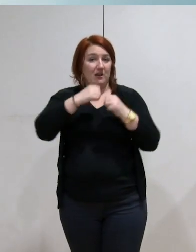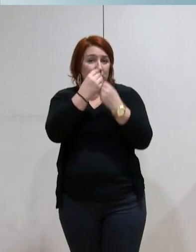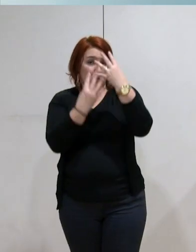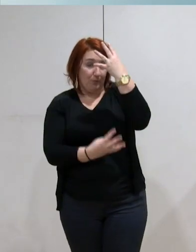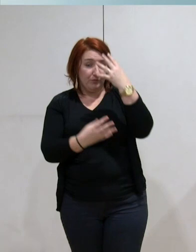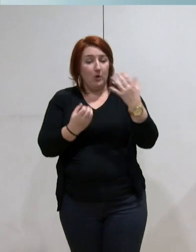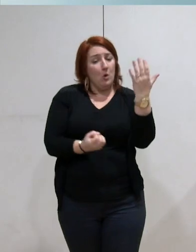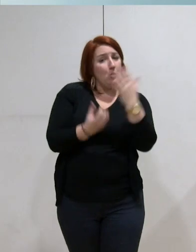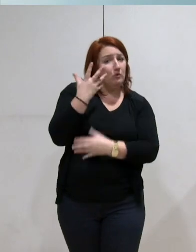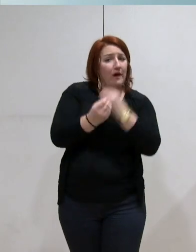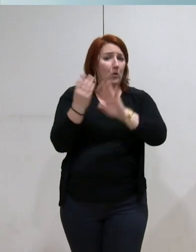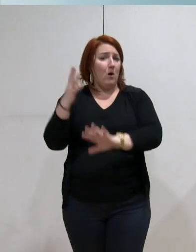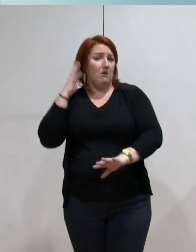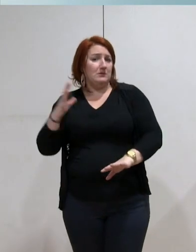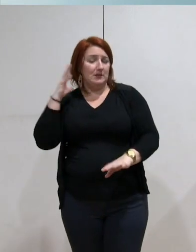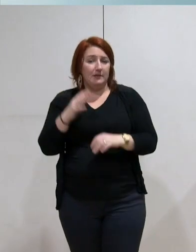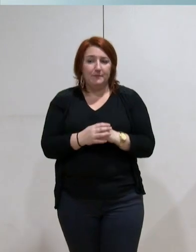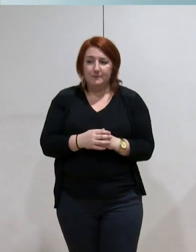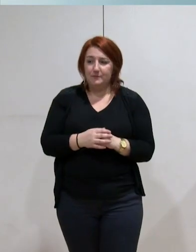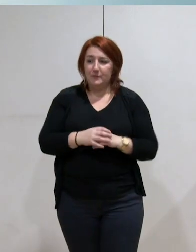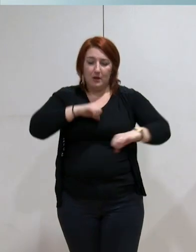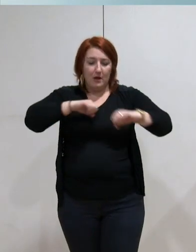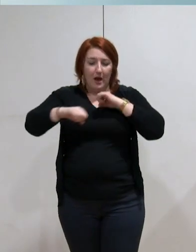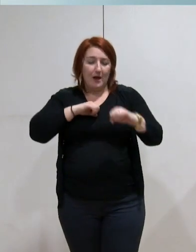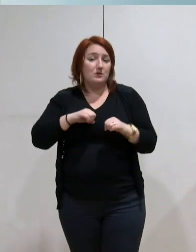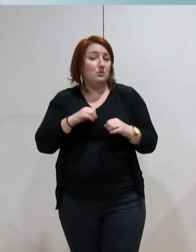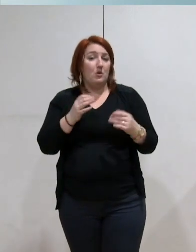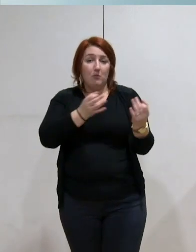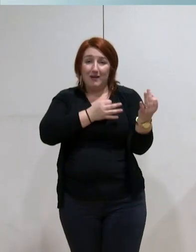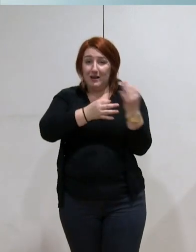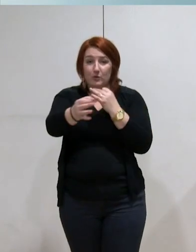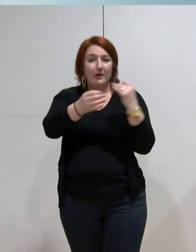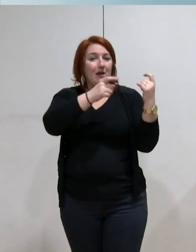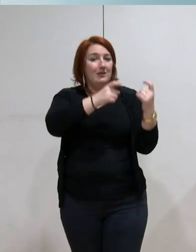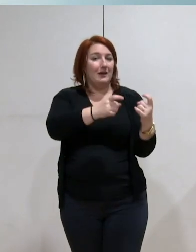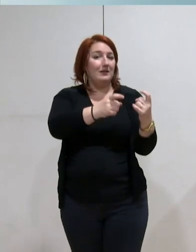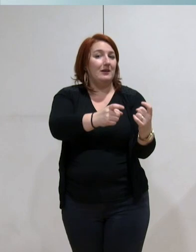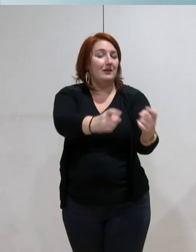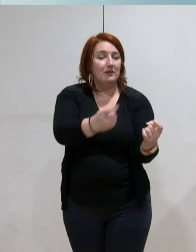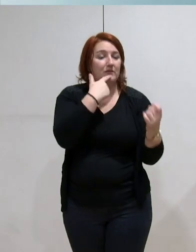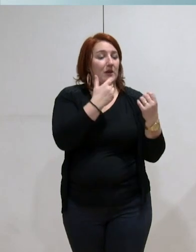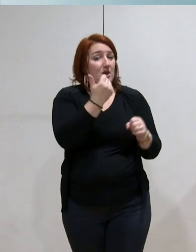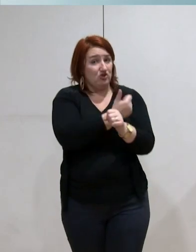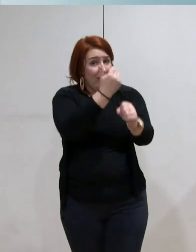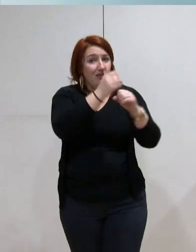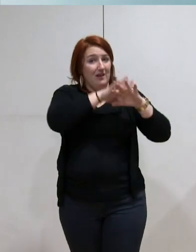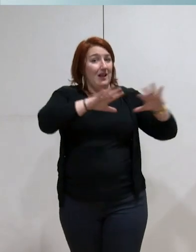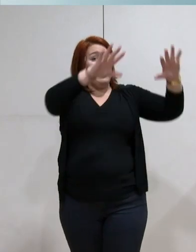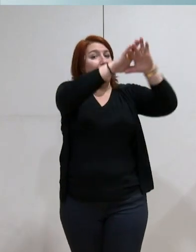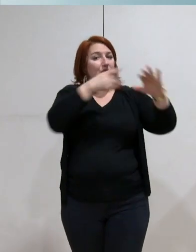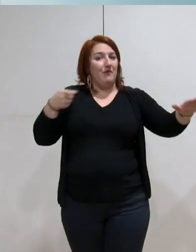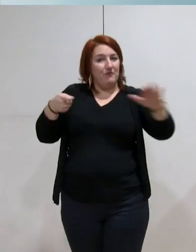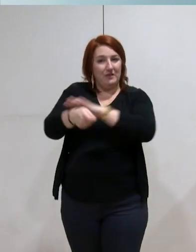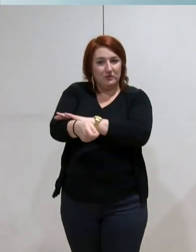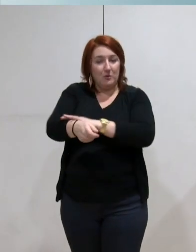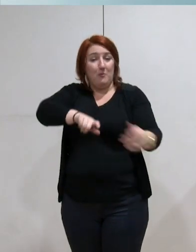plus anciennes sont concernées par une dégressivité c'est-à-dire que chaque année la CAF remet en cause une partie une partie du financement